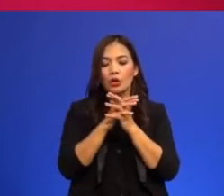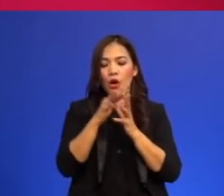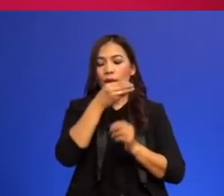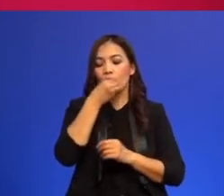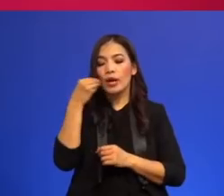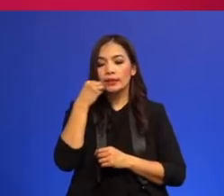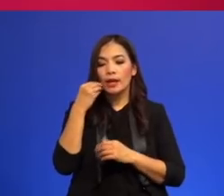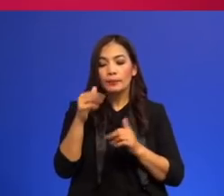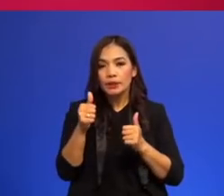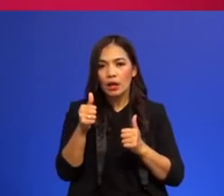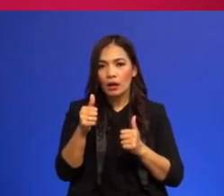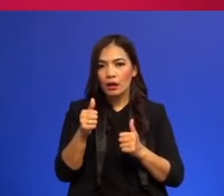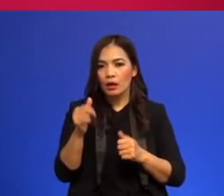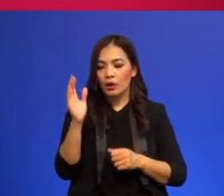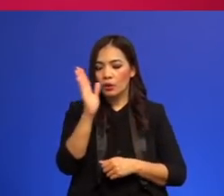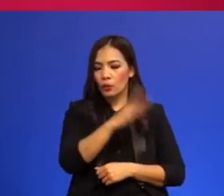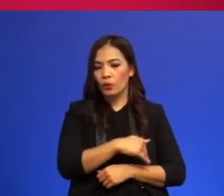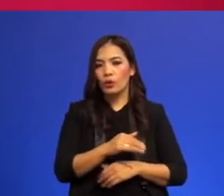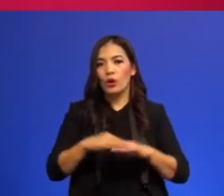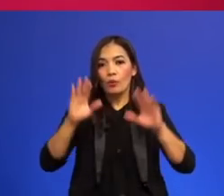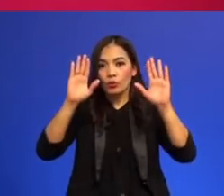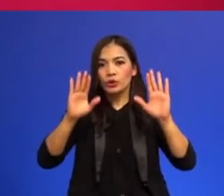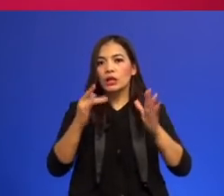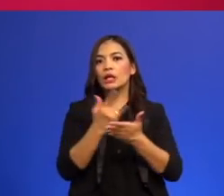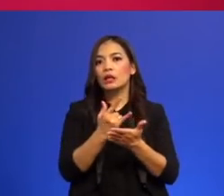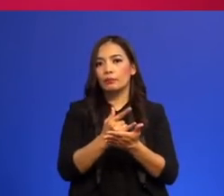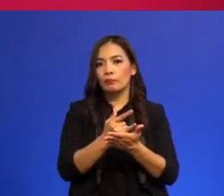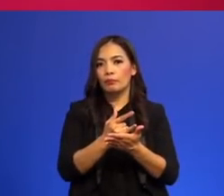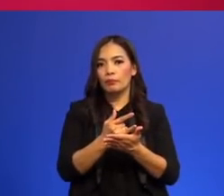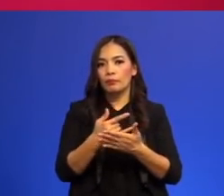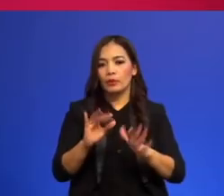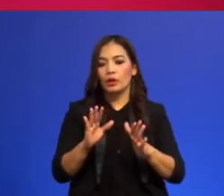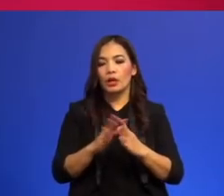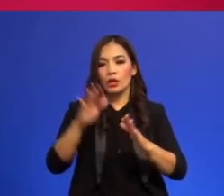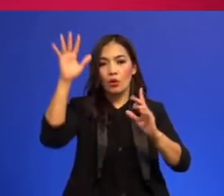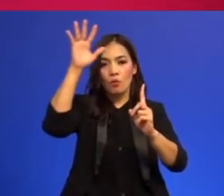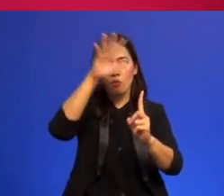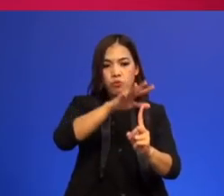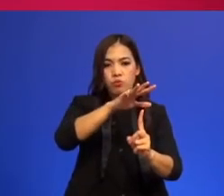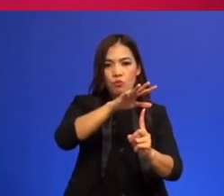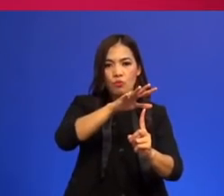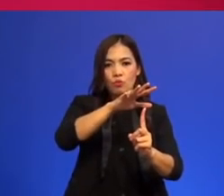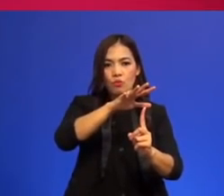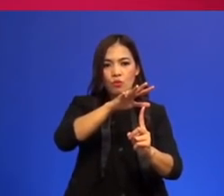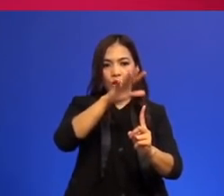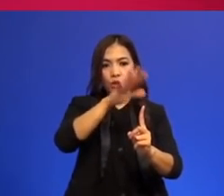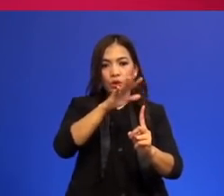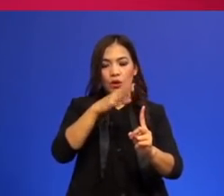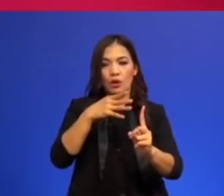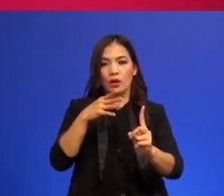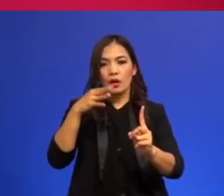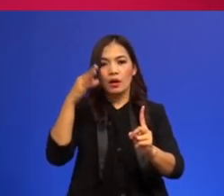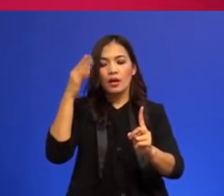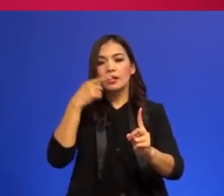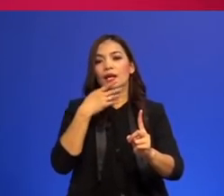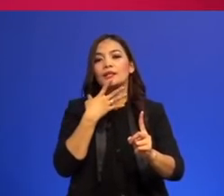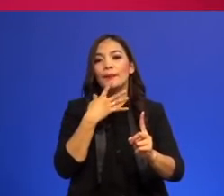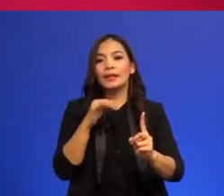Allah. Mujizat masih ada, Pak. Bapak tumpangin tangan. Bapak beri saya minyak urapan, saya minum,